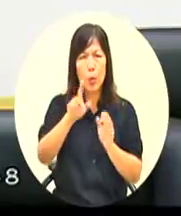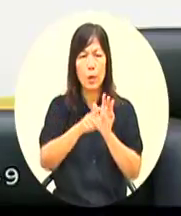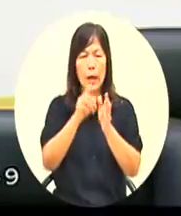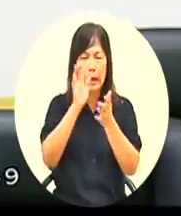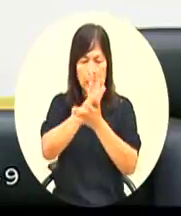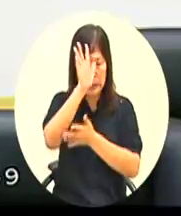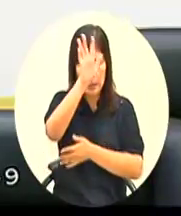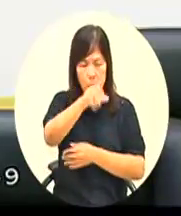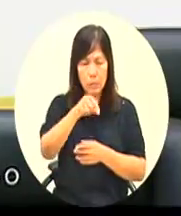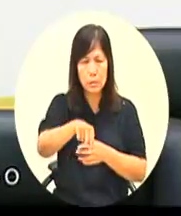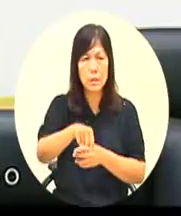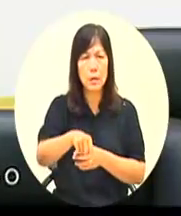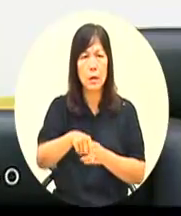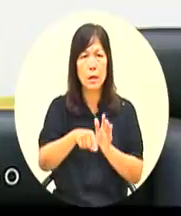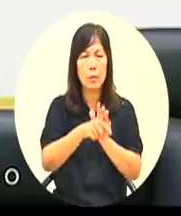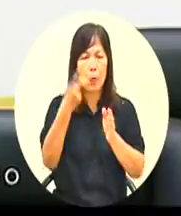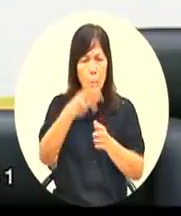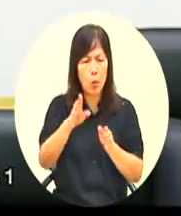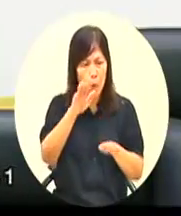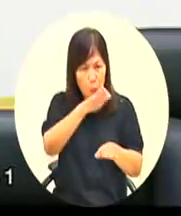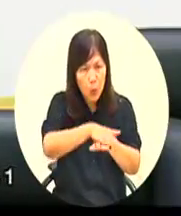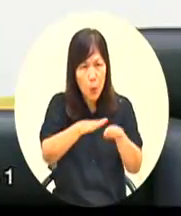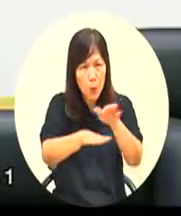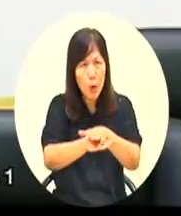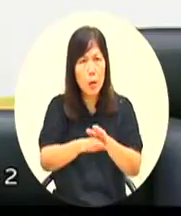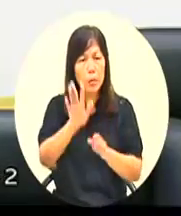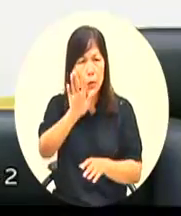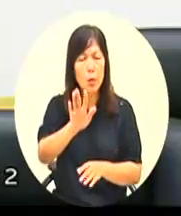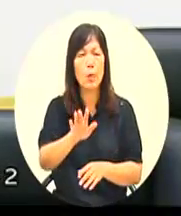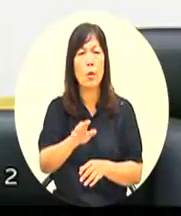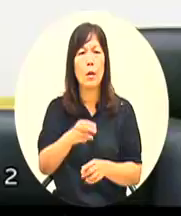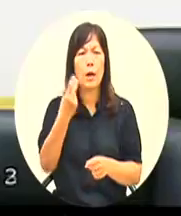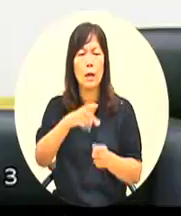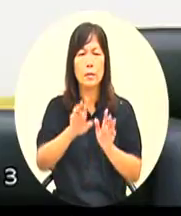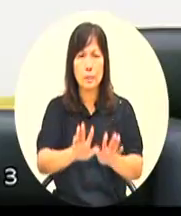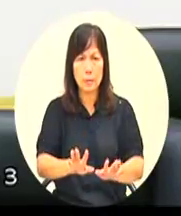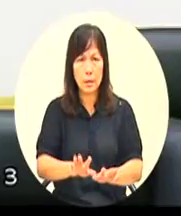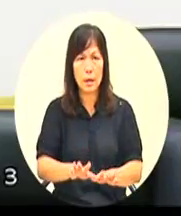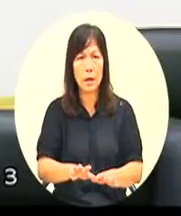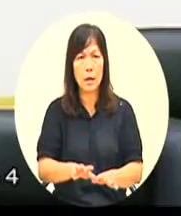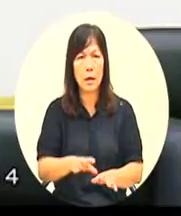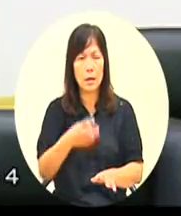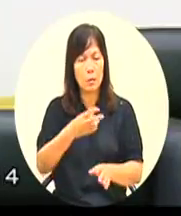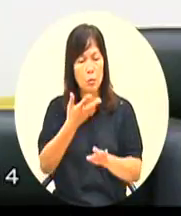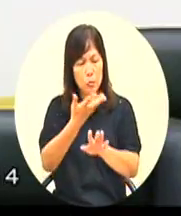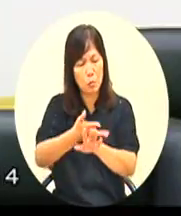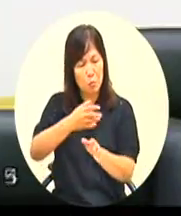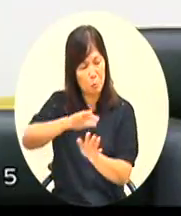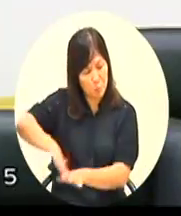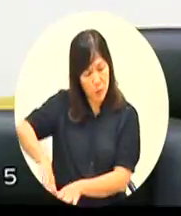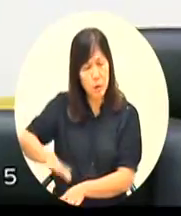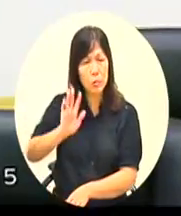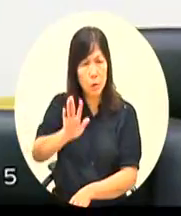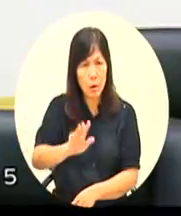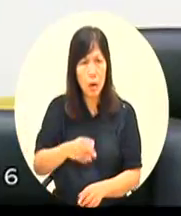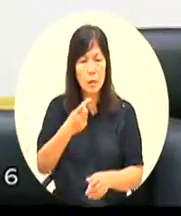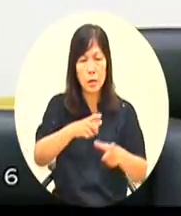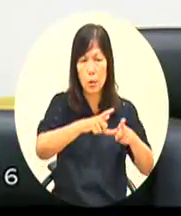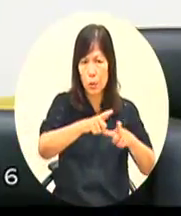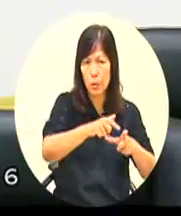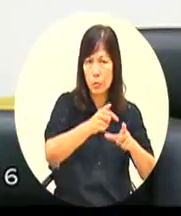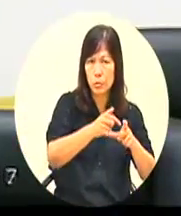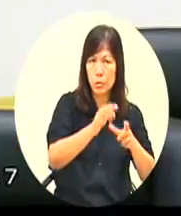分是有重叠的做有重叠，然后我们现在是不是已经搁置在那边了，那这个园区未来